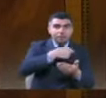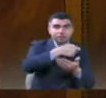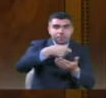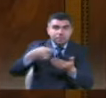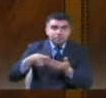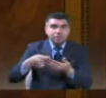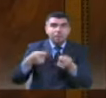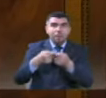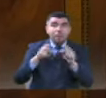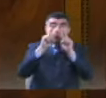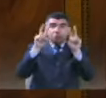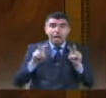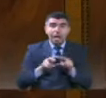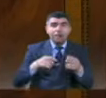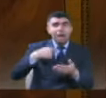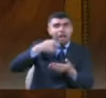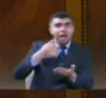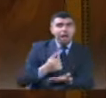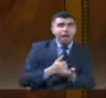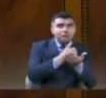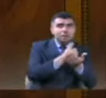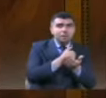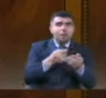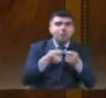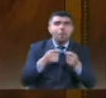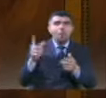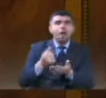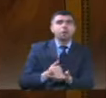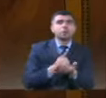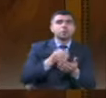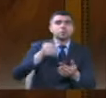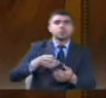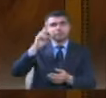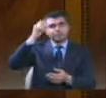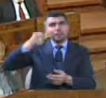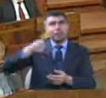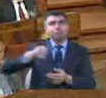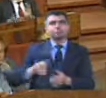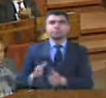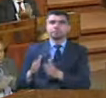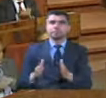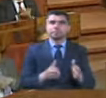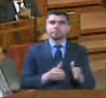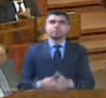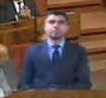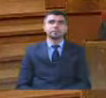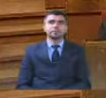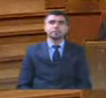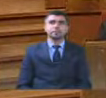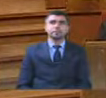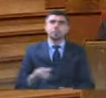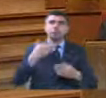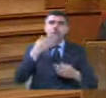حامل الشهاده يقدر يلعاوننا واحد شويه ونطلق هو يخدم لنا الاخرين. السلام عليكم ورحمه الله تعالى وبركاته. شكرا سيد رئيس